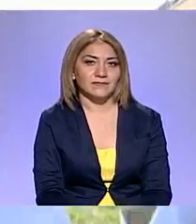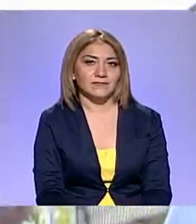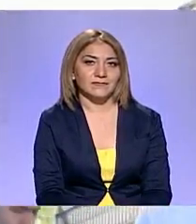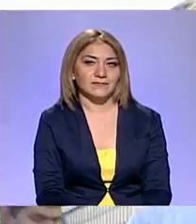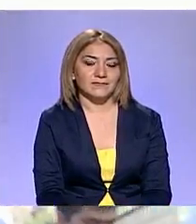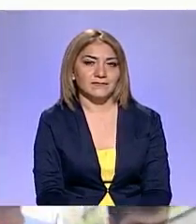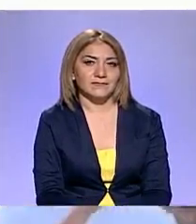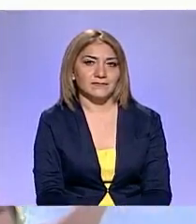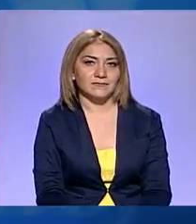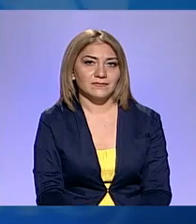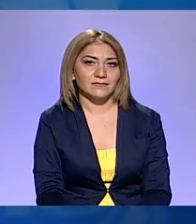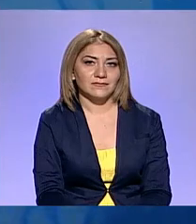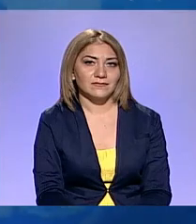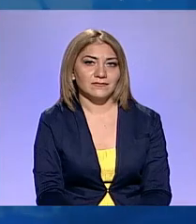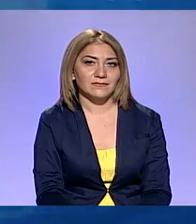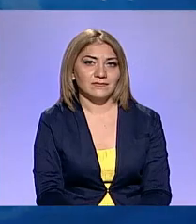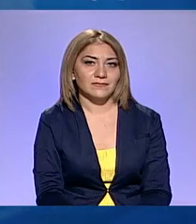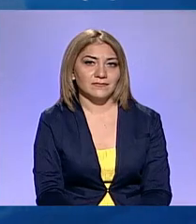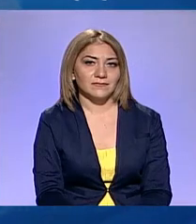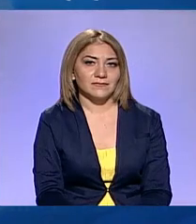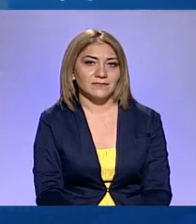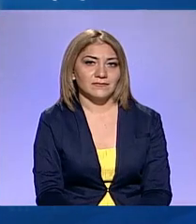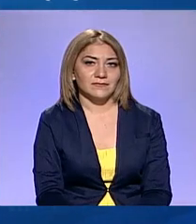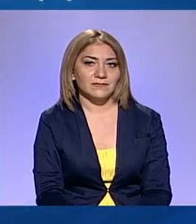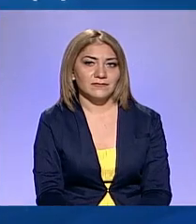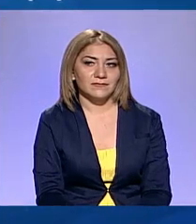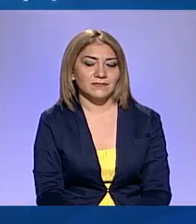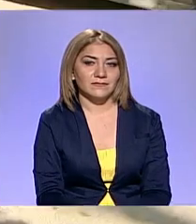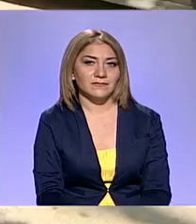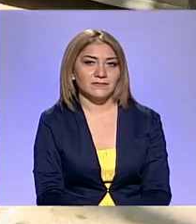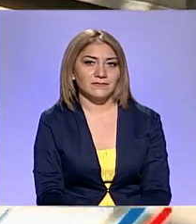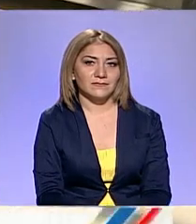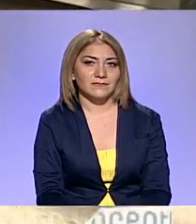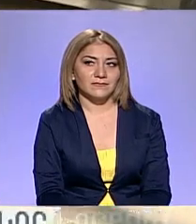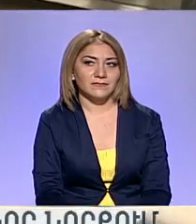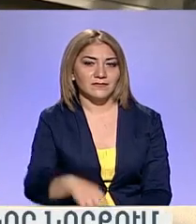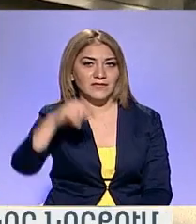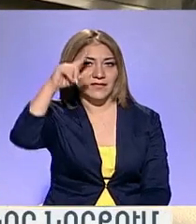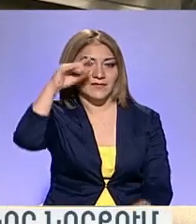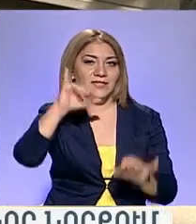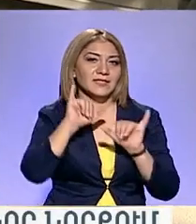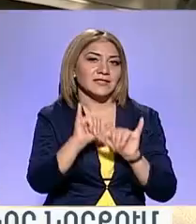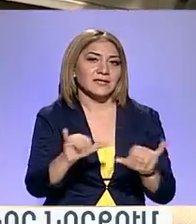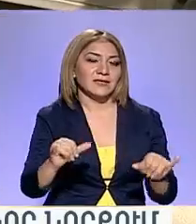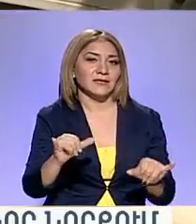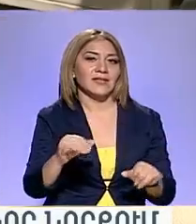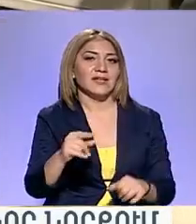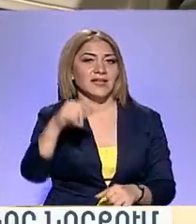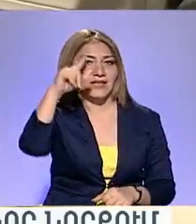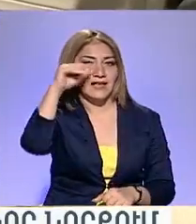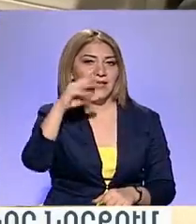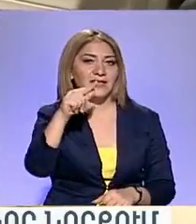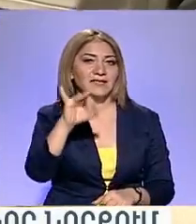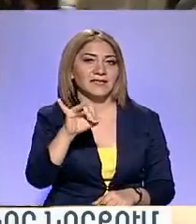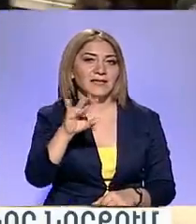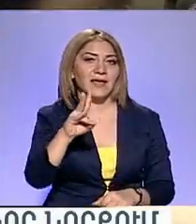Ինչ Երևանի զարգացման երկիր Ծիրանի ծրագրերն